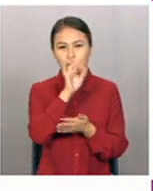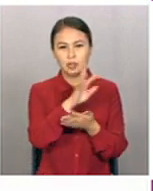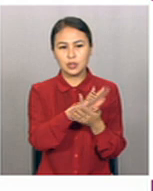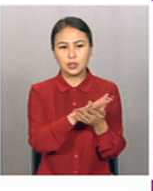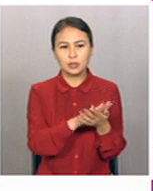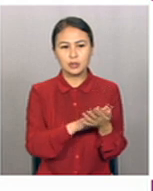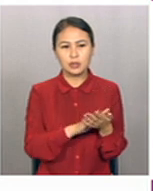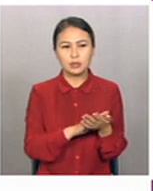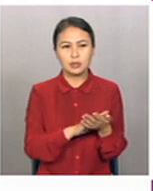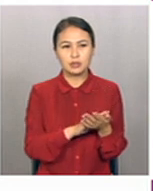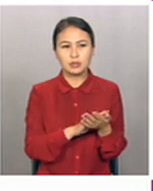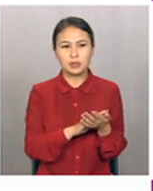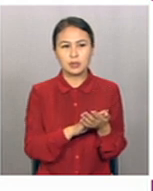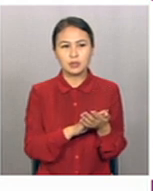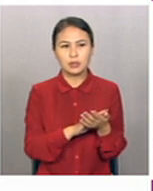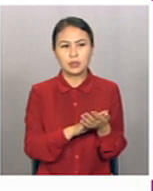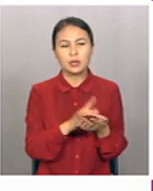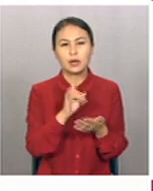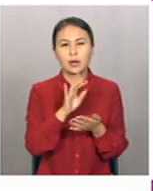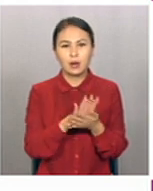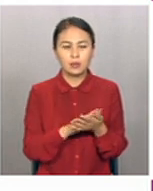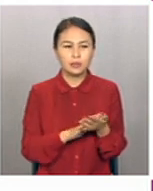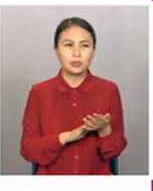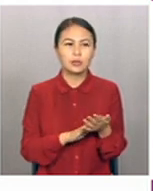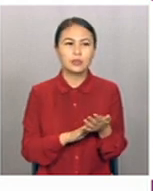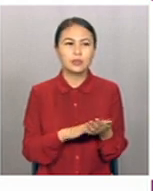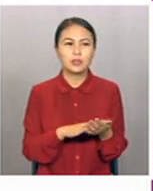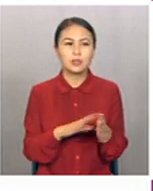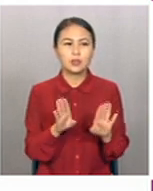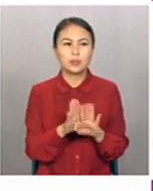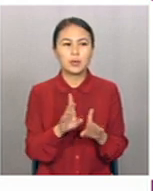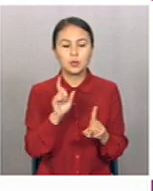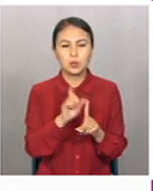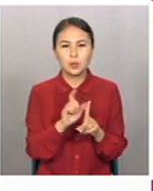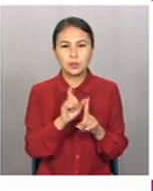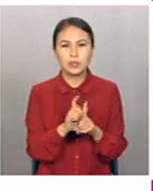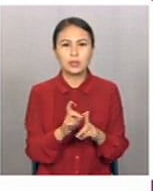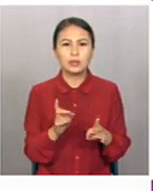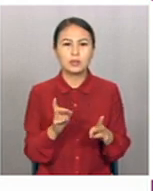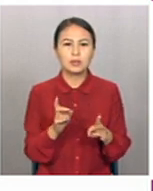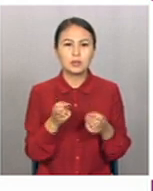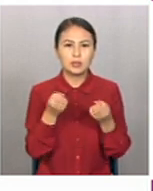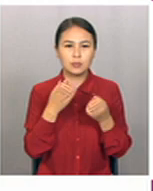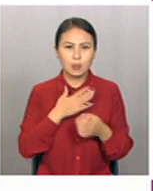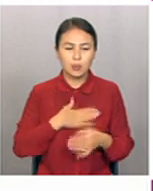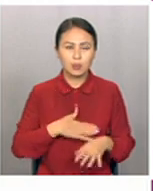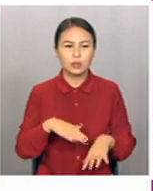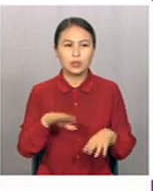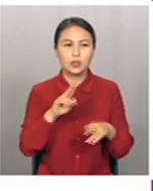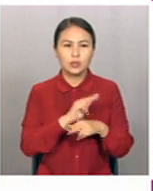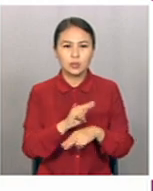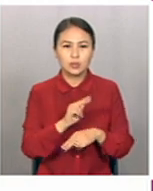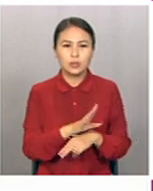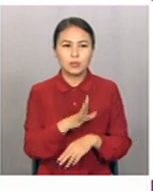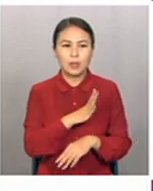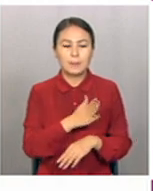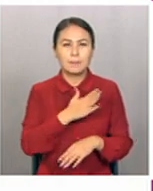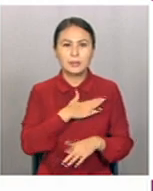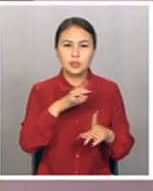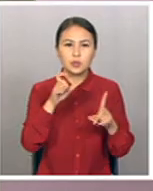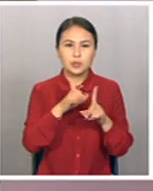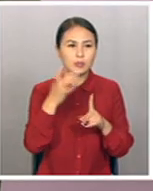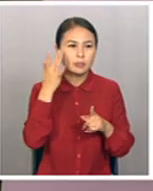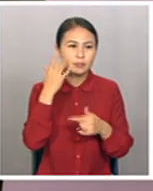кешіріңіз. Ғапу етіңіз деген сыпайы сөздерді үйреніпті. Бізде сондай сөздерді айтып